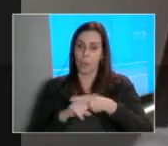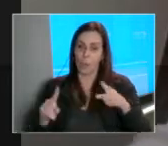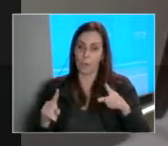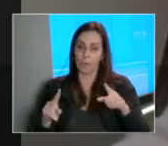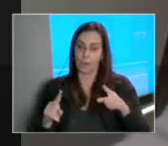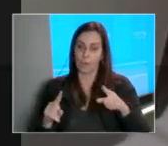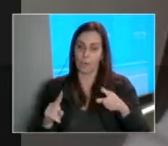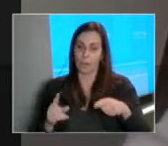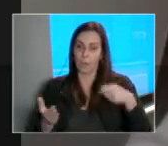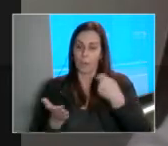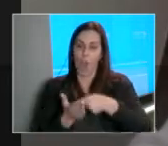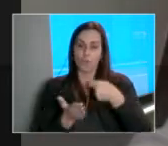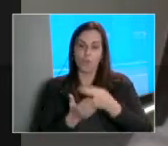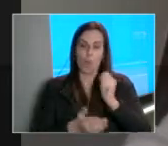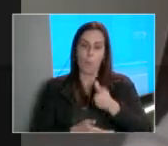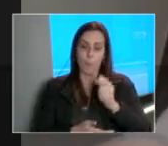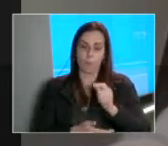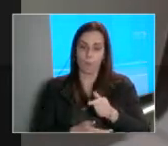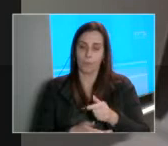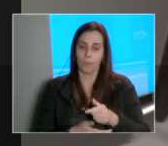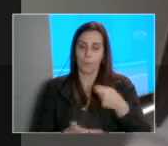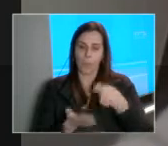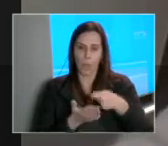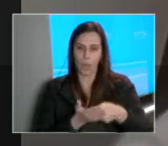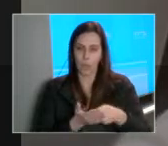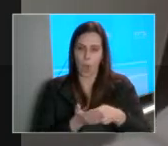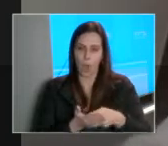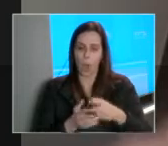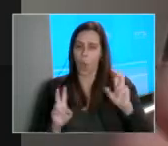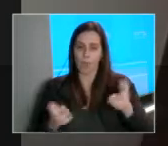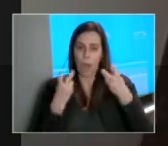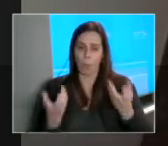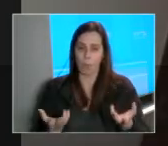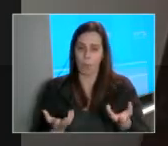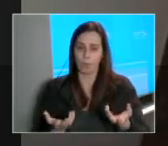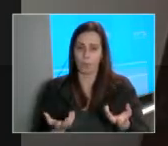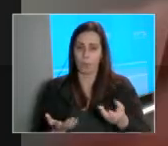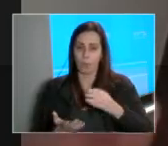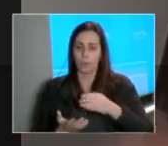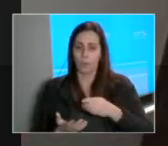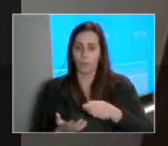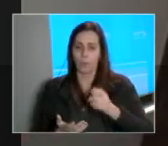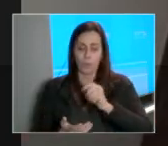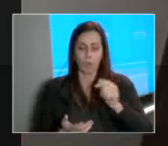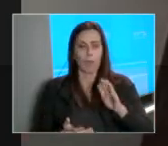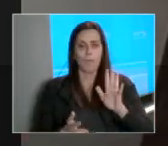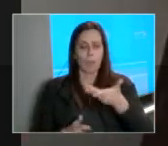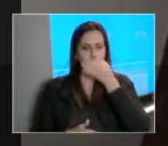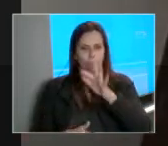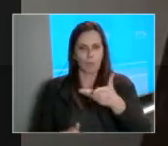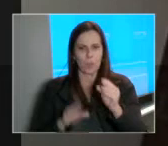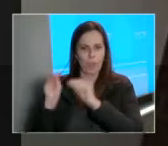מיני תשלומים למיניהם. כנסות, הוצאה לפועל, והחתימו אותך גם על לאן את